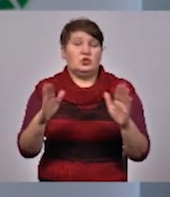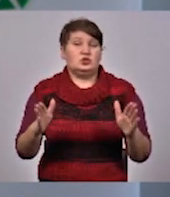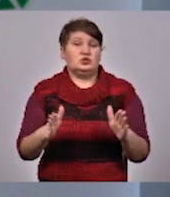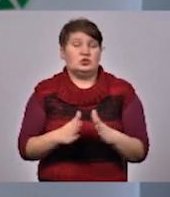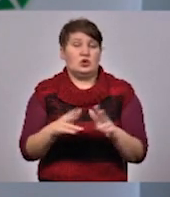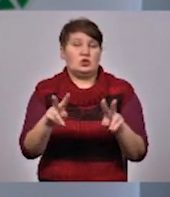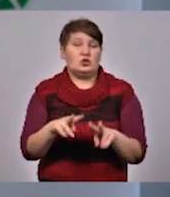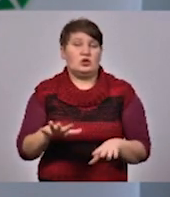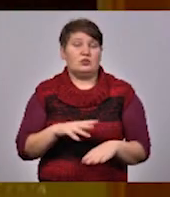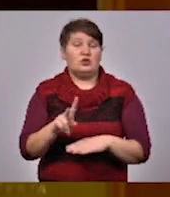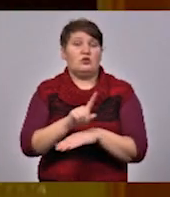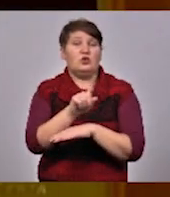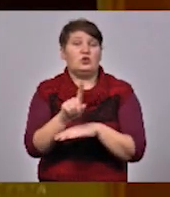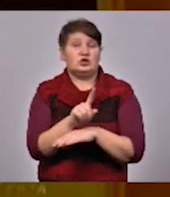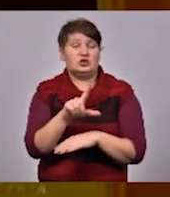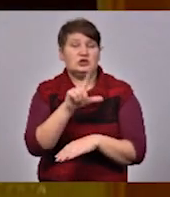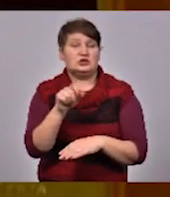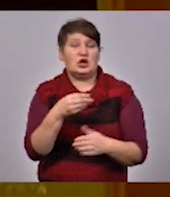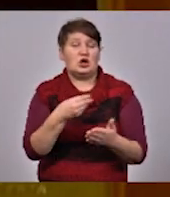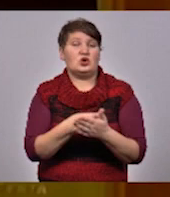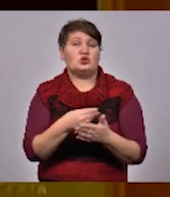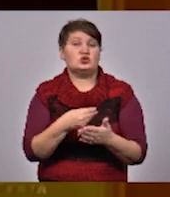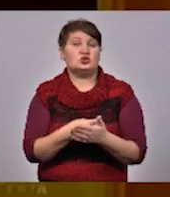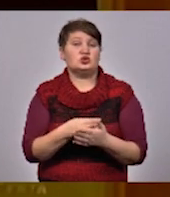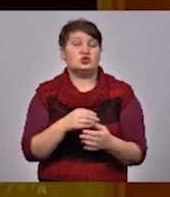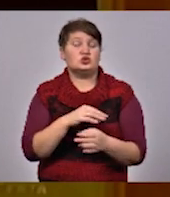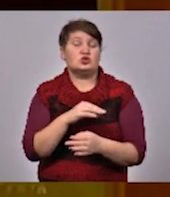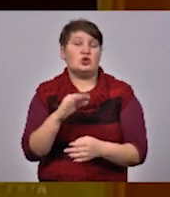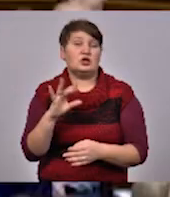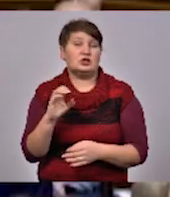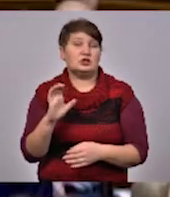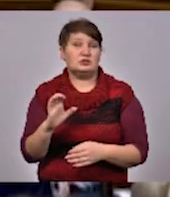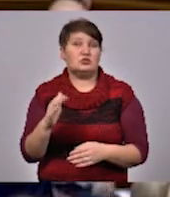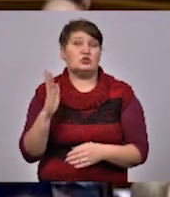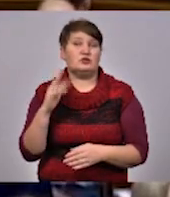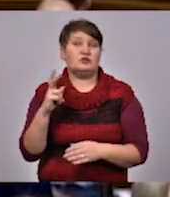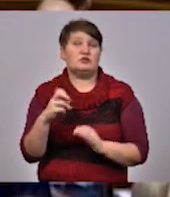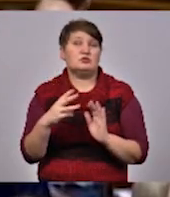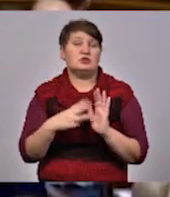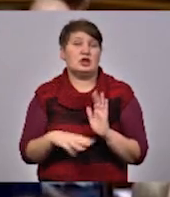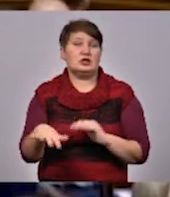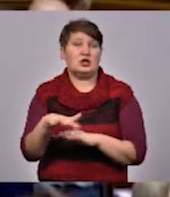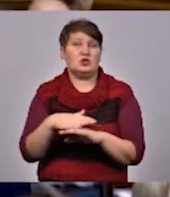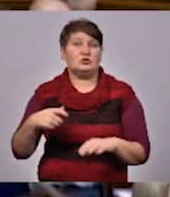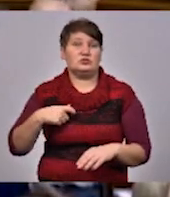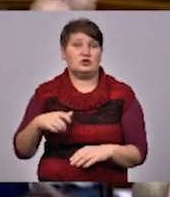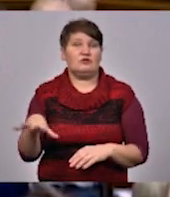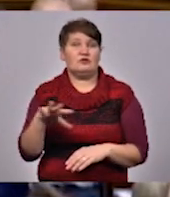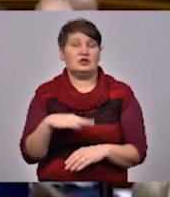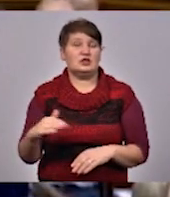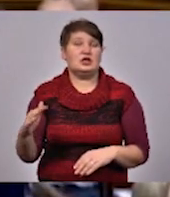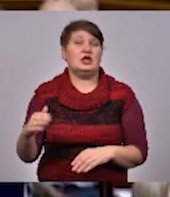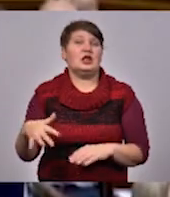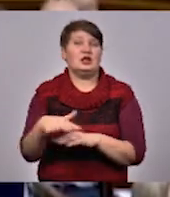Розгляд тривав близько години. За кошторис у цілому проголосували 280 народних депутатів. Усі народдепи від Прикарпаття, окрім